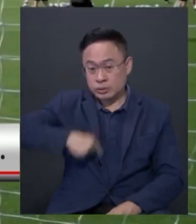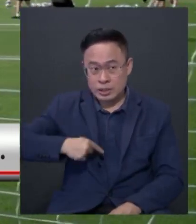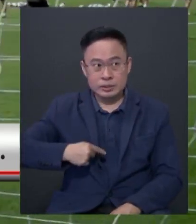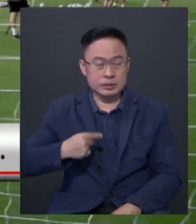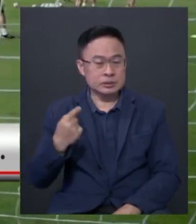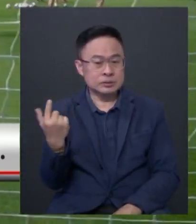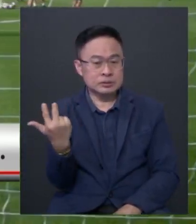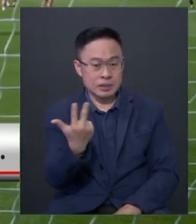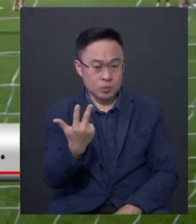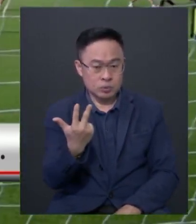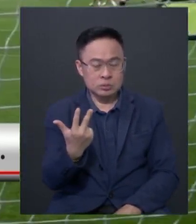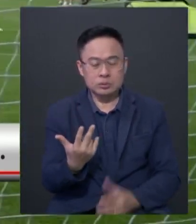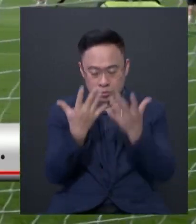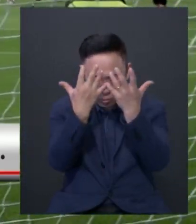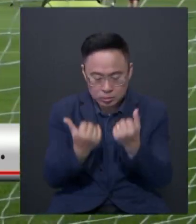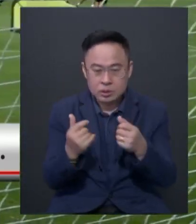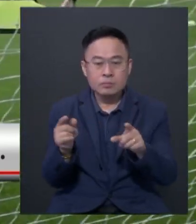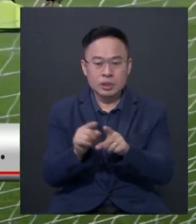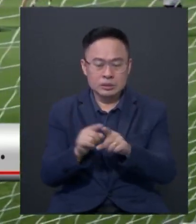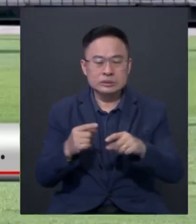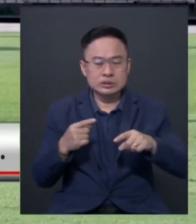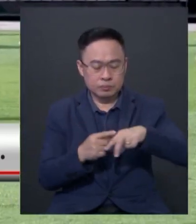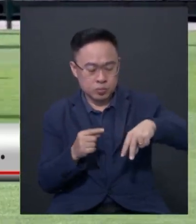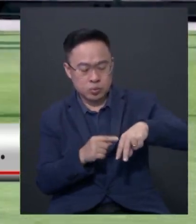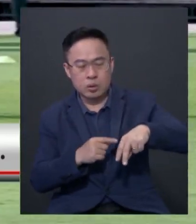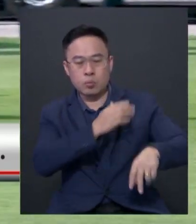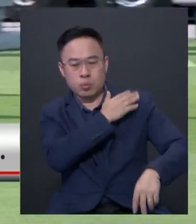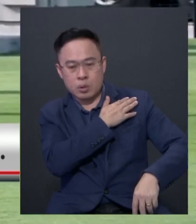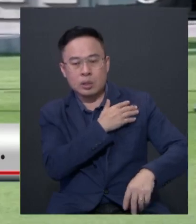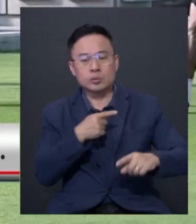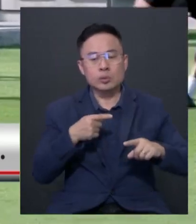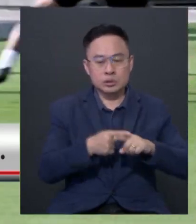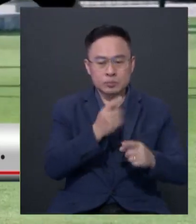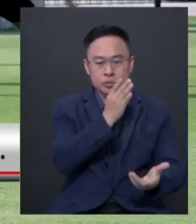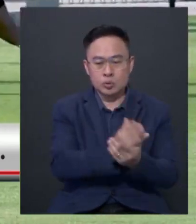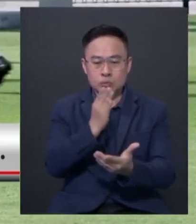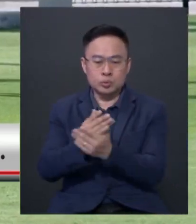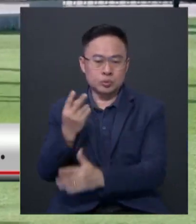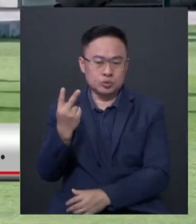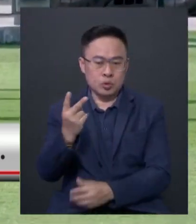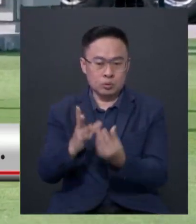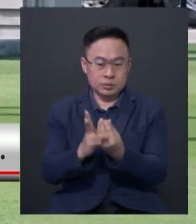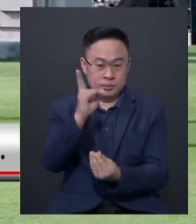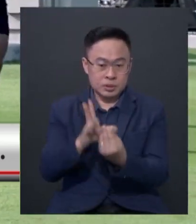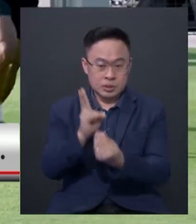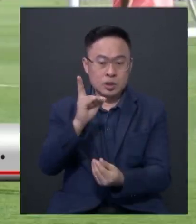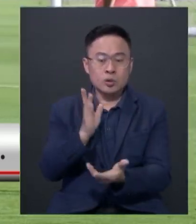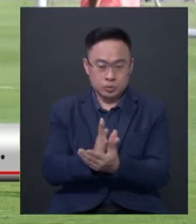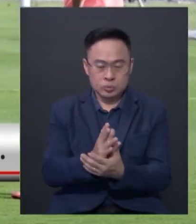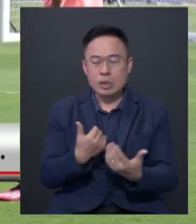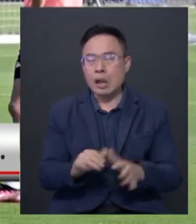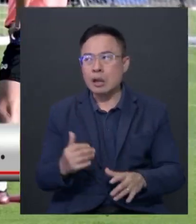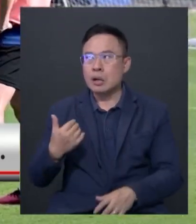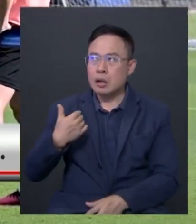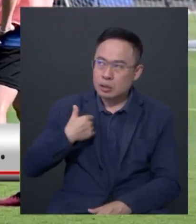ชือกนะคะผู้รักษาประตูมือหนึ่งได้รับบาดเจ็บที่หัวไหล่ต้องพัก2สัปดาห์ยังไม่หมดนะที่ไล่เรียงมายังมีพิธีวั